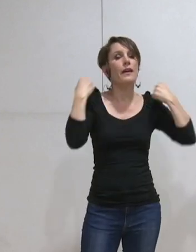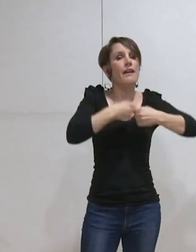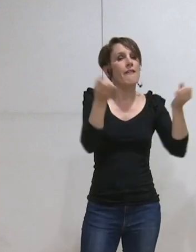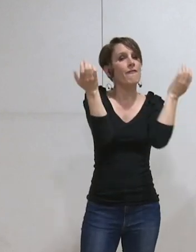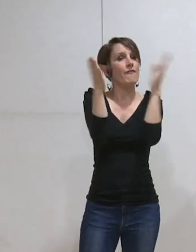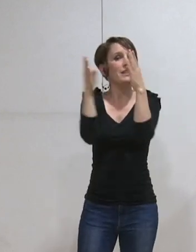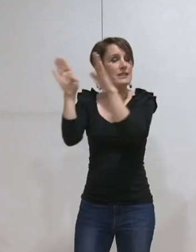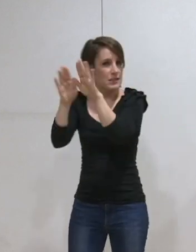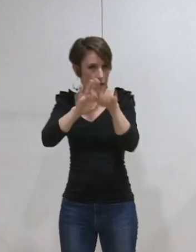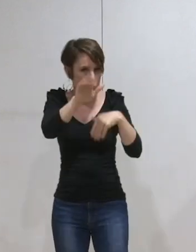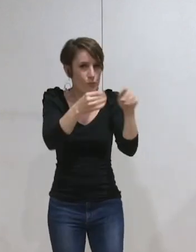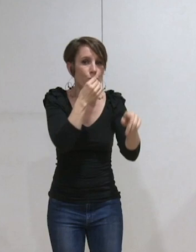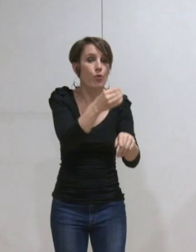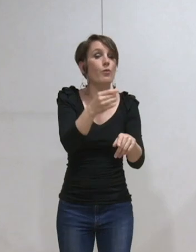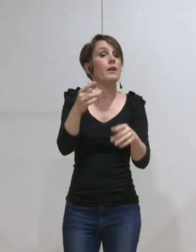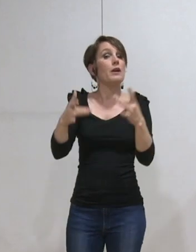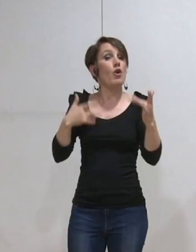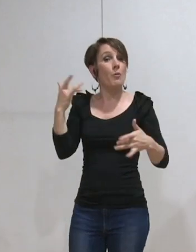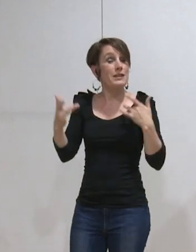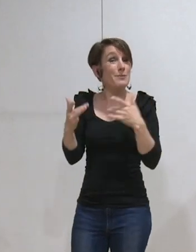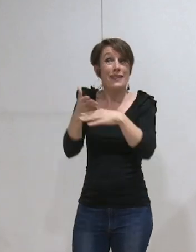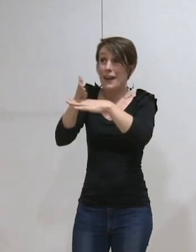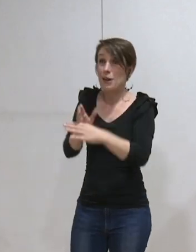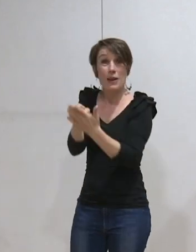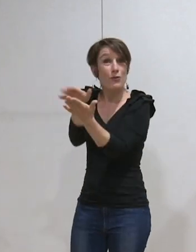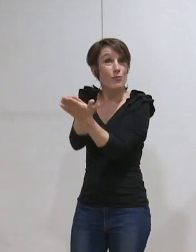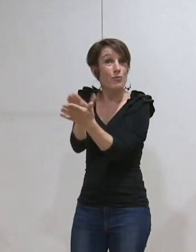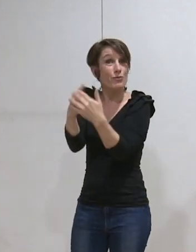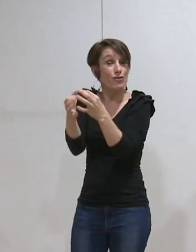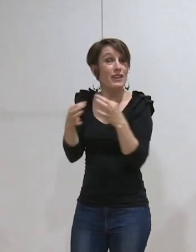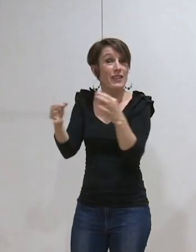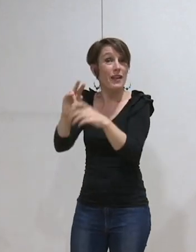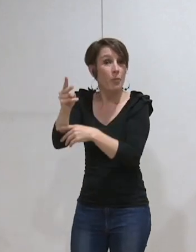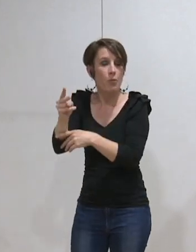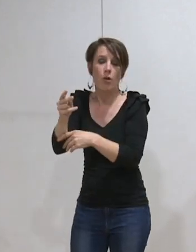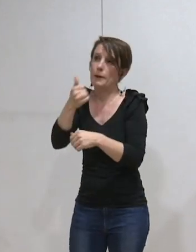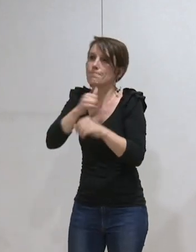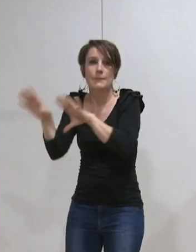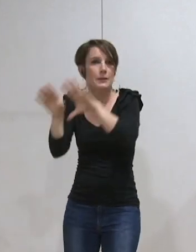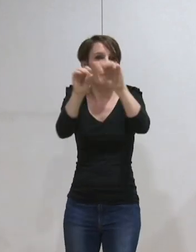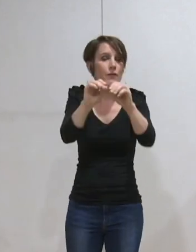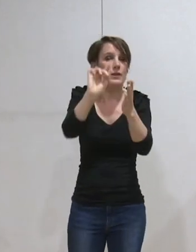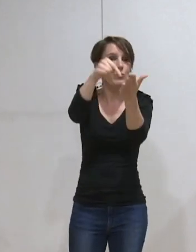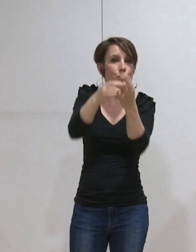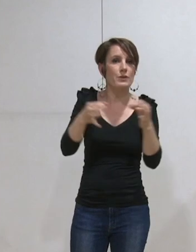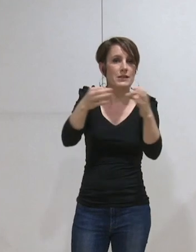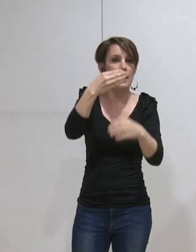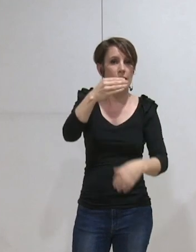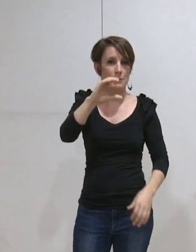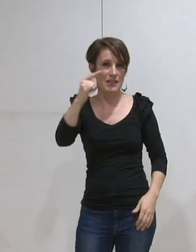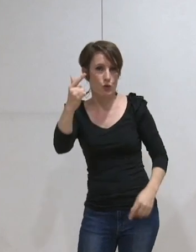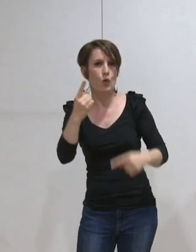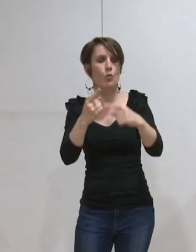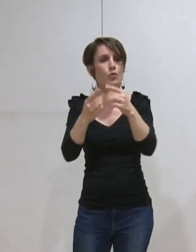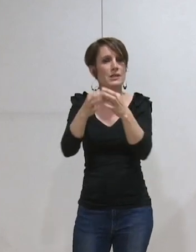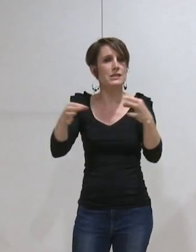représentations prévues au théâtre Prémol ont pu se dérouler à la MC2 au Conservatoire la semaine dernière et